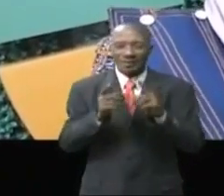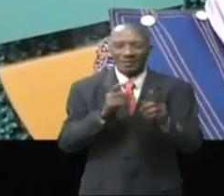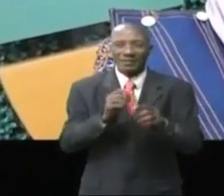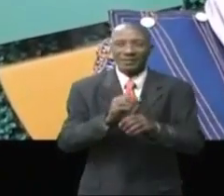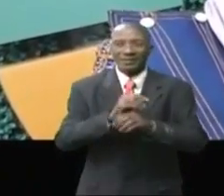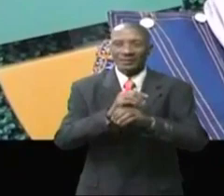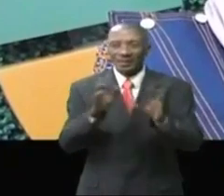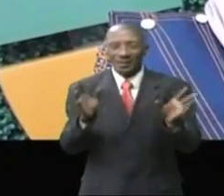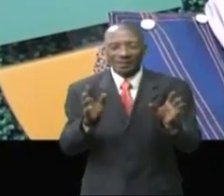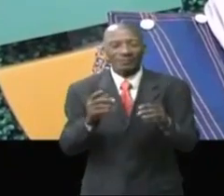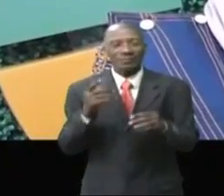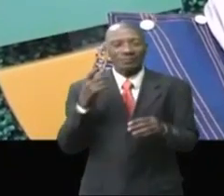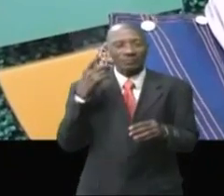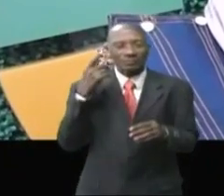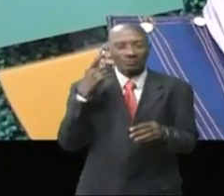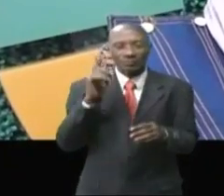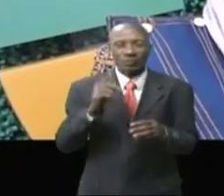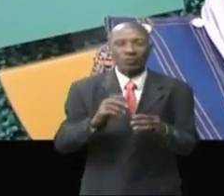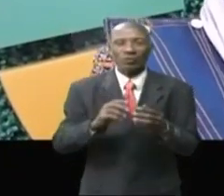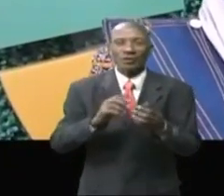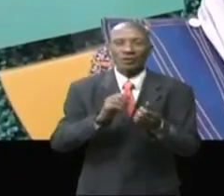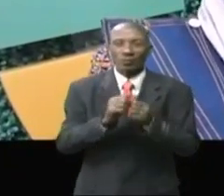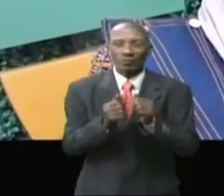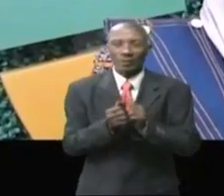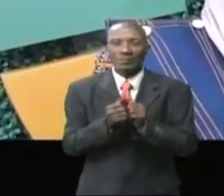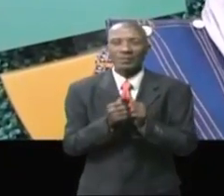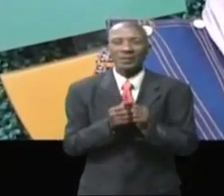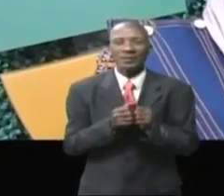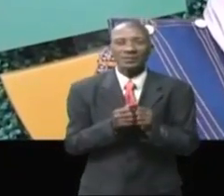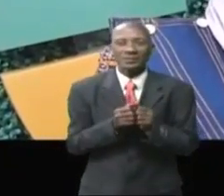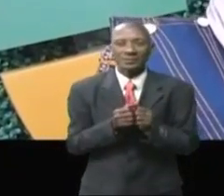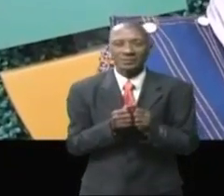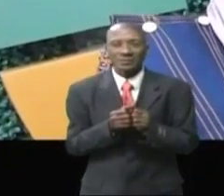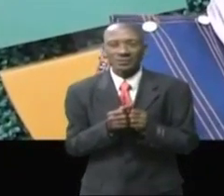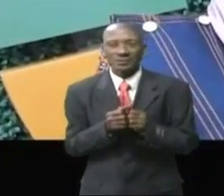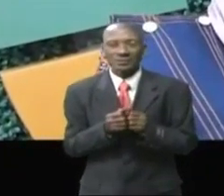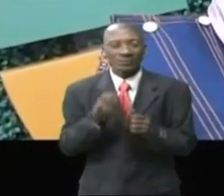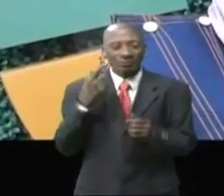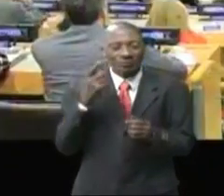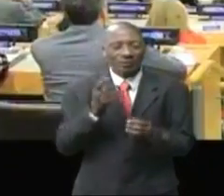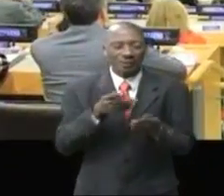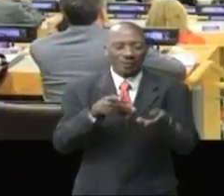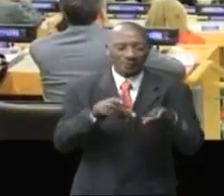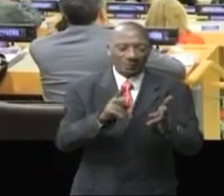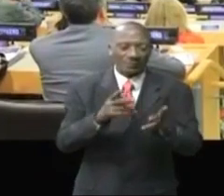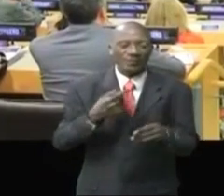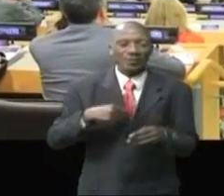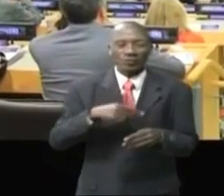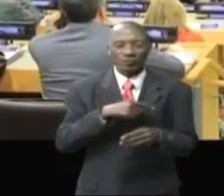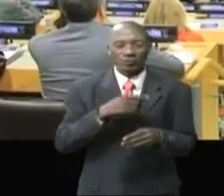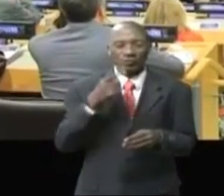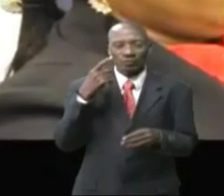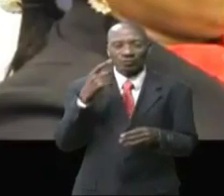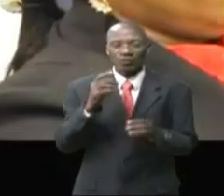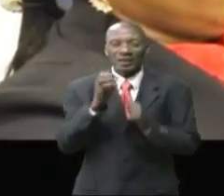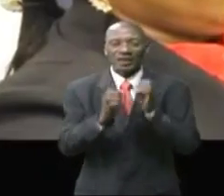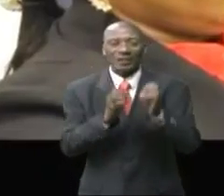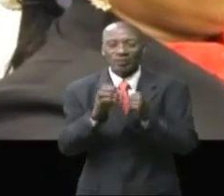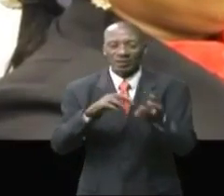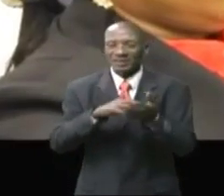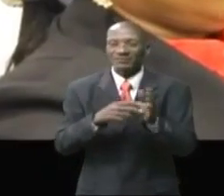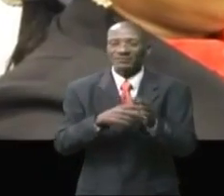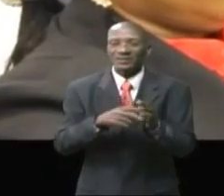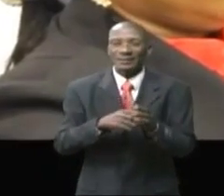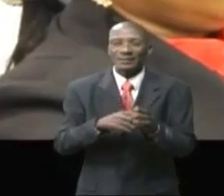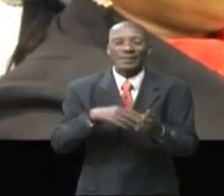ça nous a aussi permis, ça a contribué à élaborer notamment un programme tel que le programme de développement